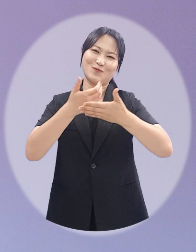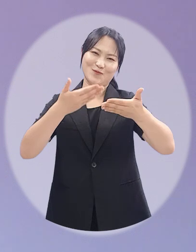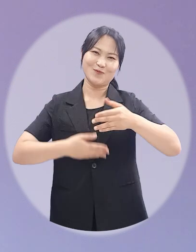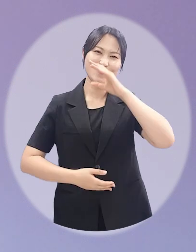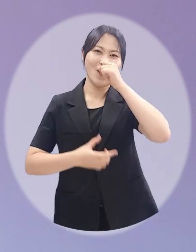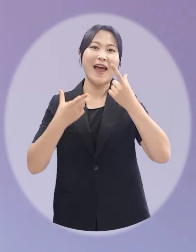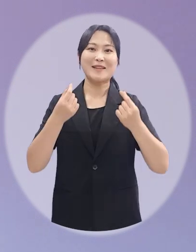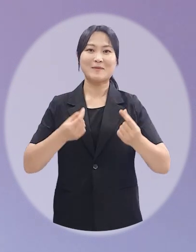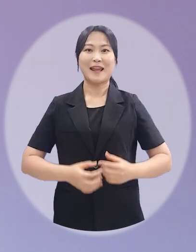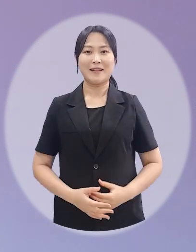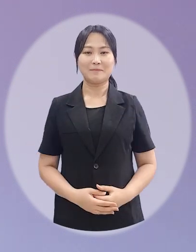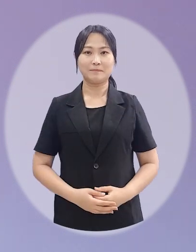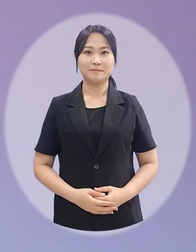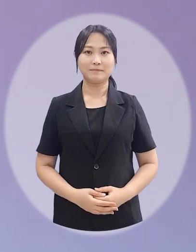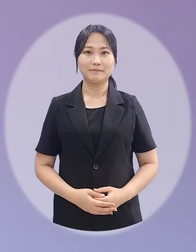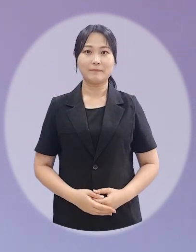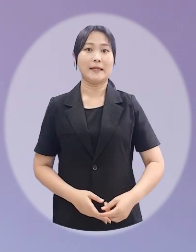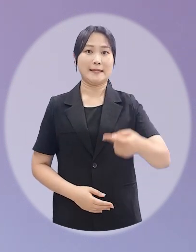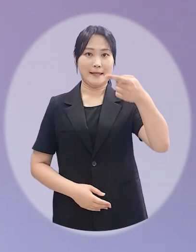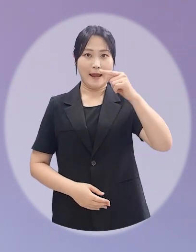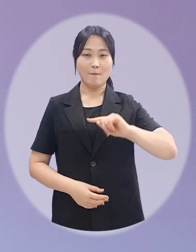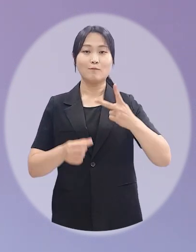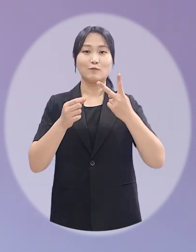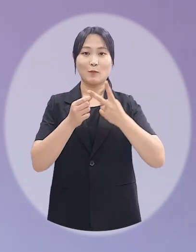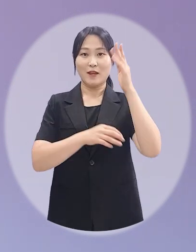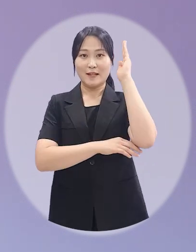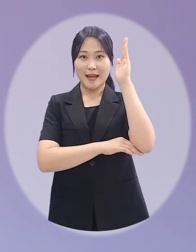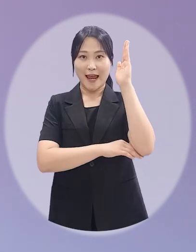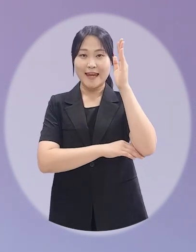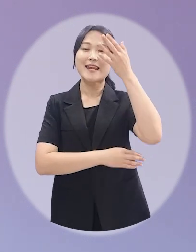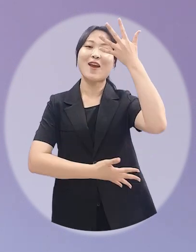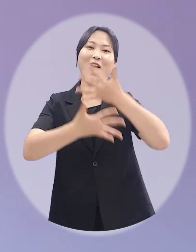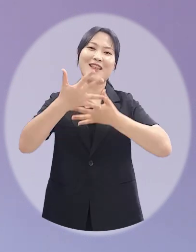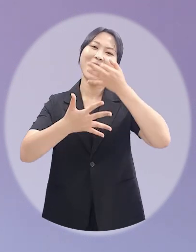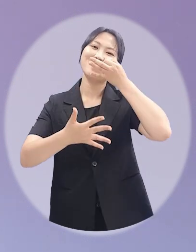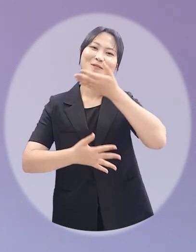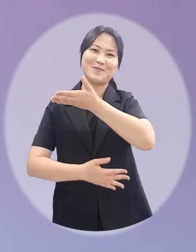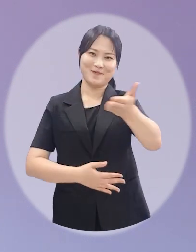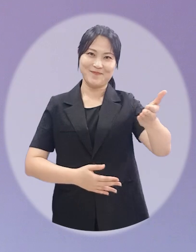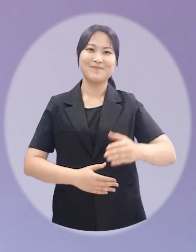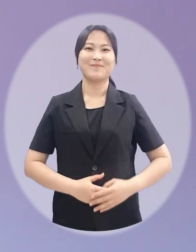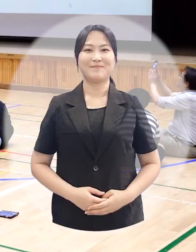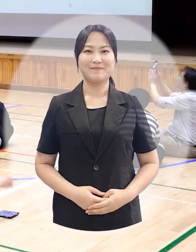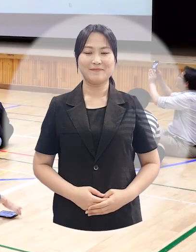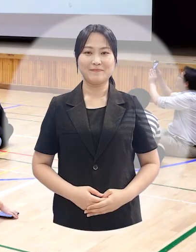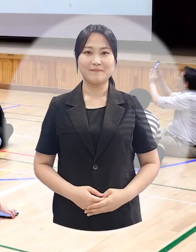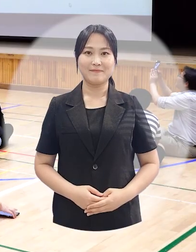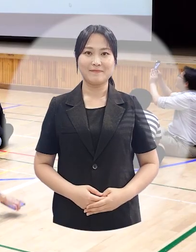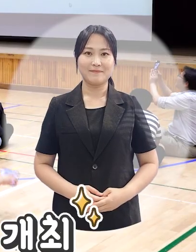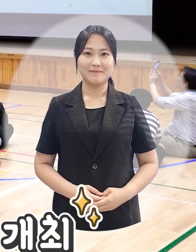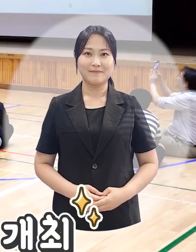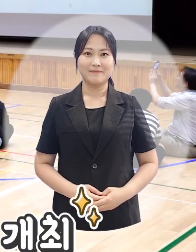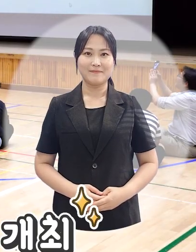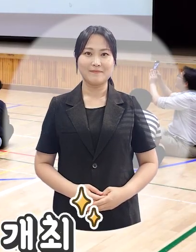같습니다. 계속해서 놓치지 말아야 할 교육 뉴스, 영상으로 함께 전해드릴게요.